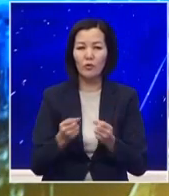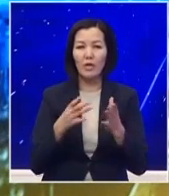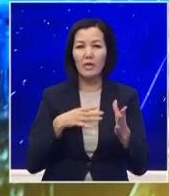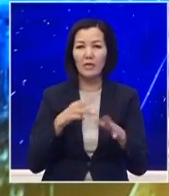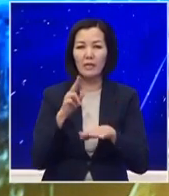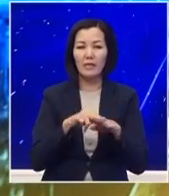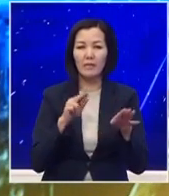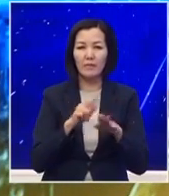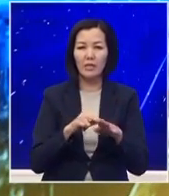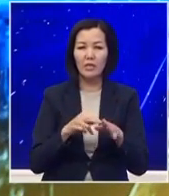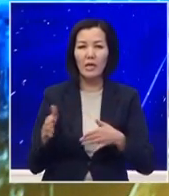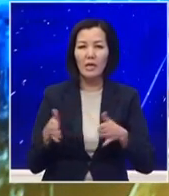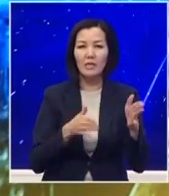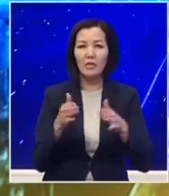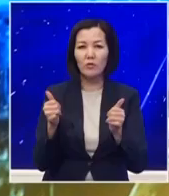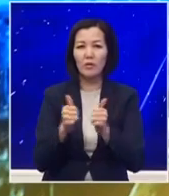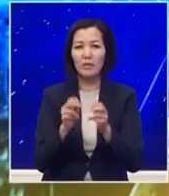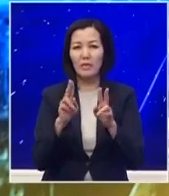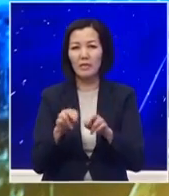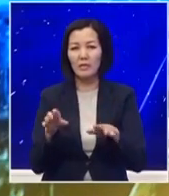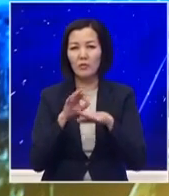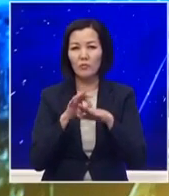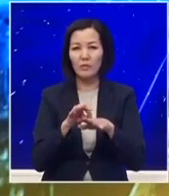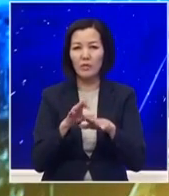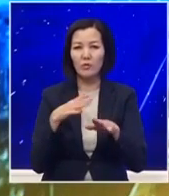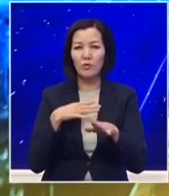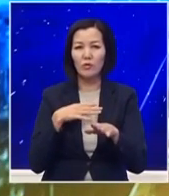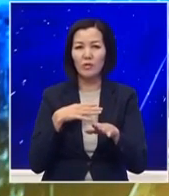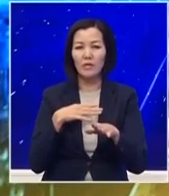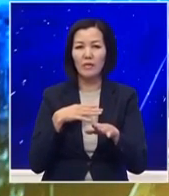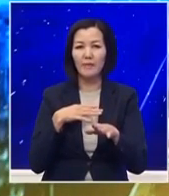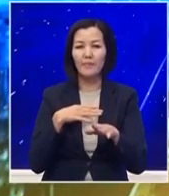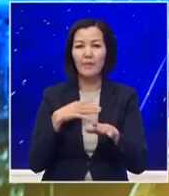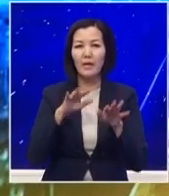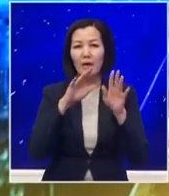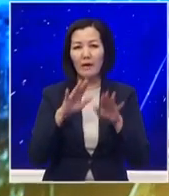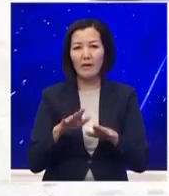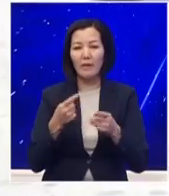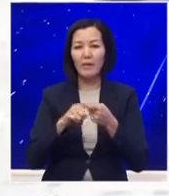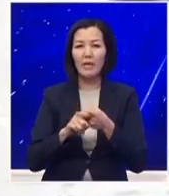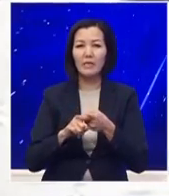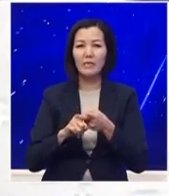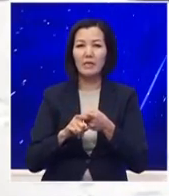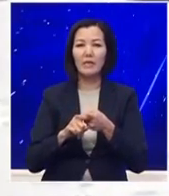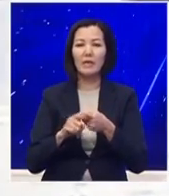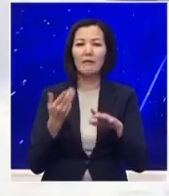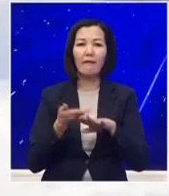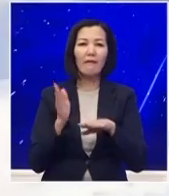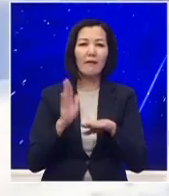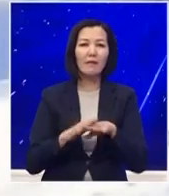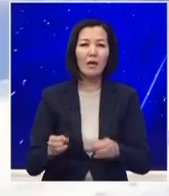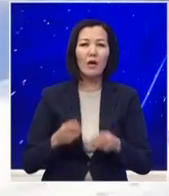Тәртіп сақшылары тас жолдардың бойында рейдтік тексеріс жұмыстарын жүргізген. Олар қарға байланысты көлік қозғалысы қиындаған